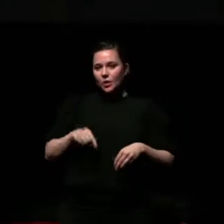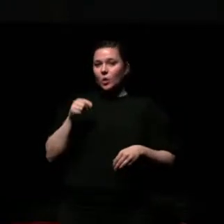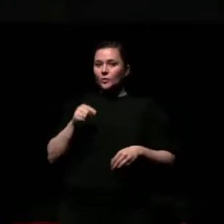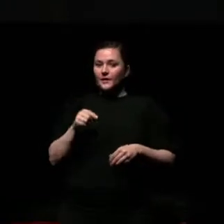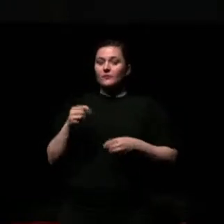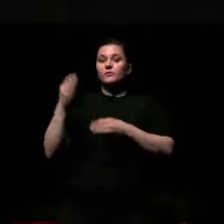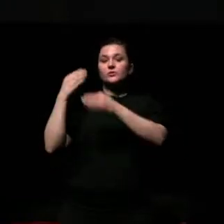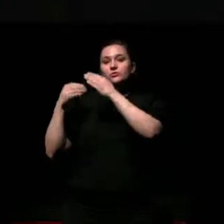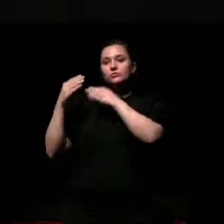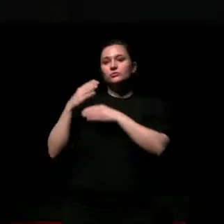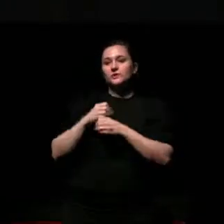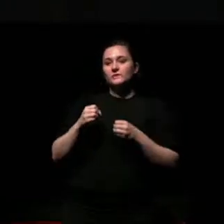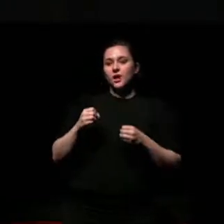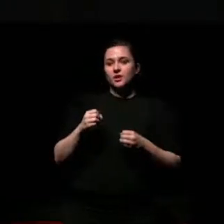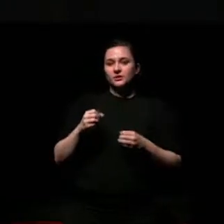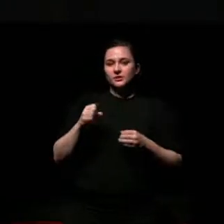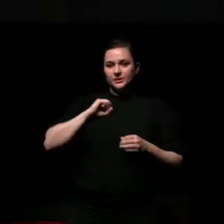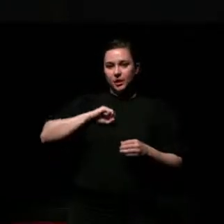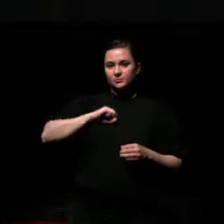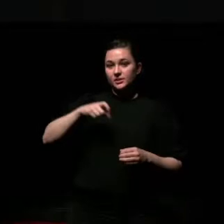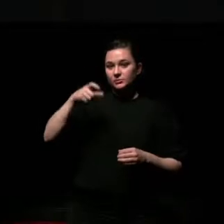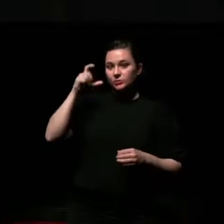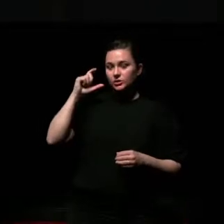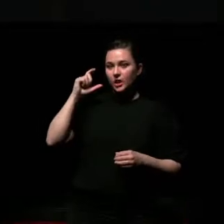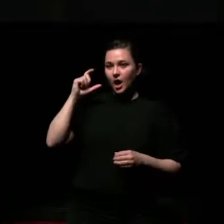fra den samiske bygda